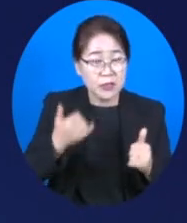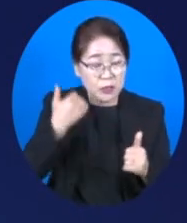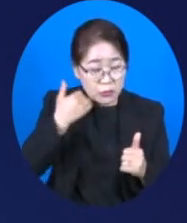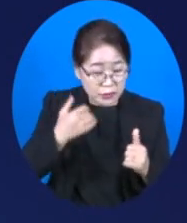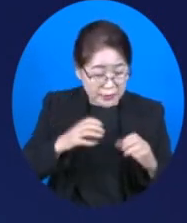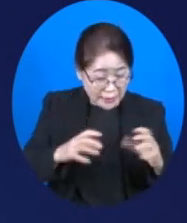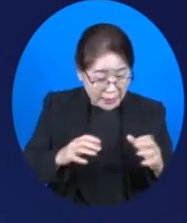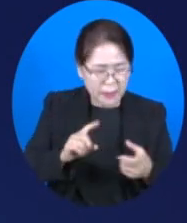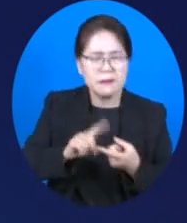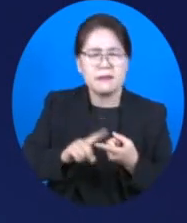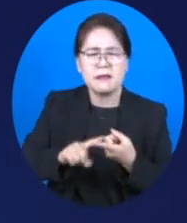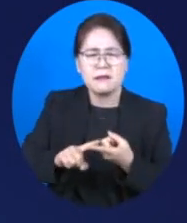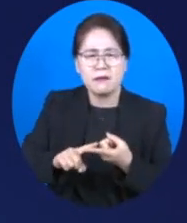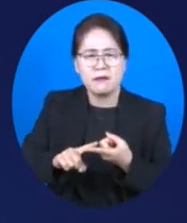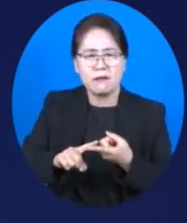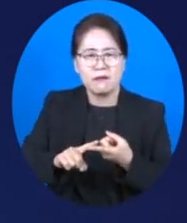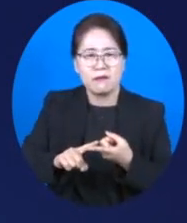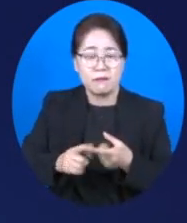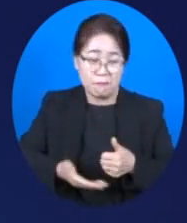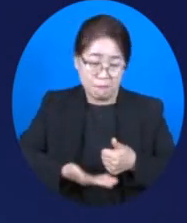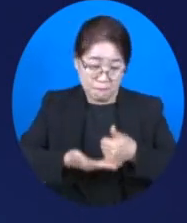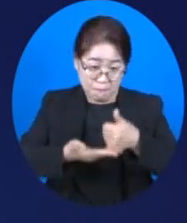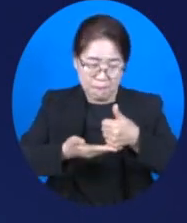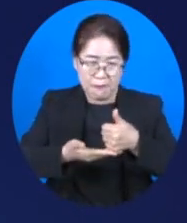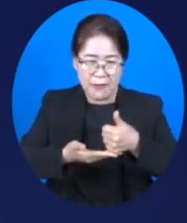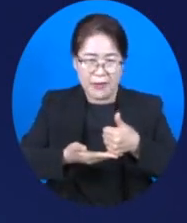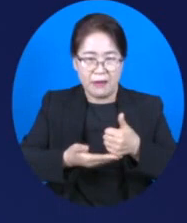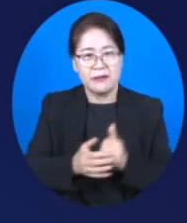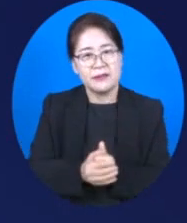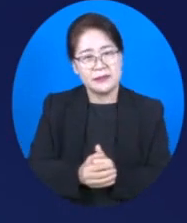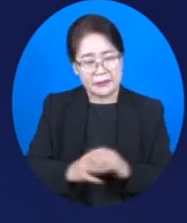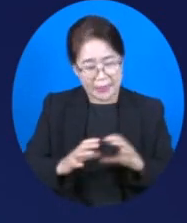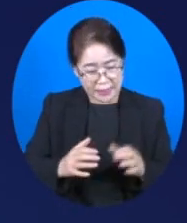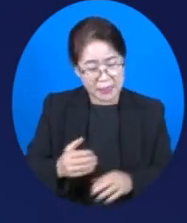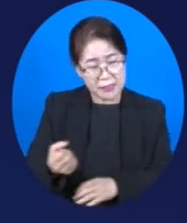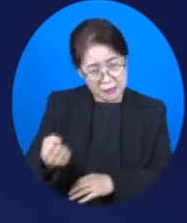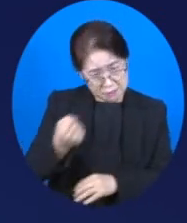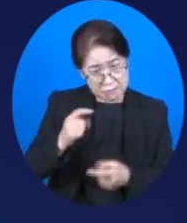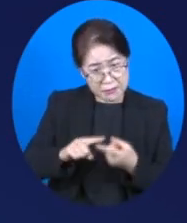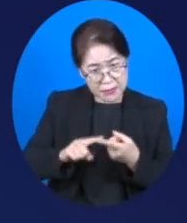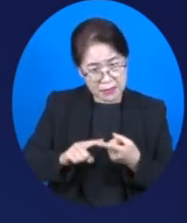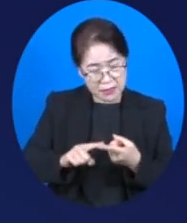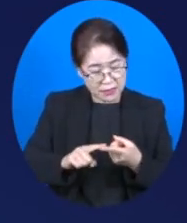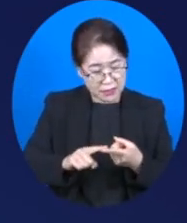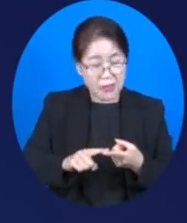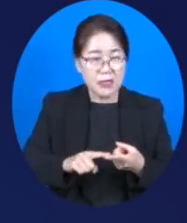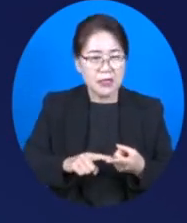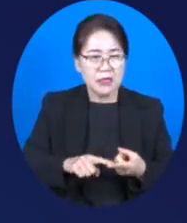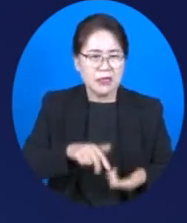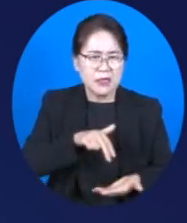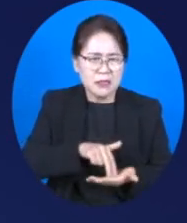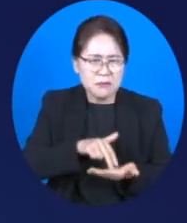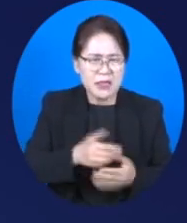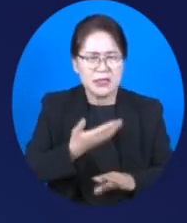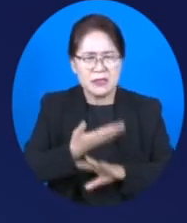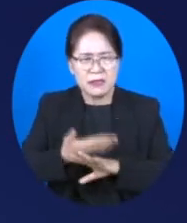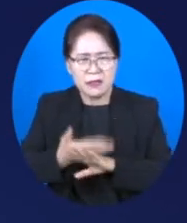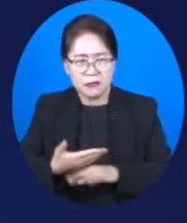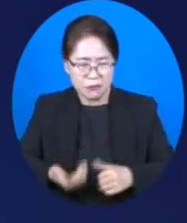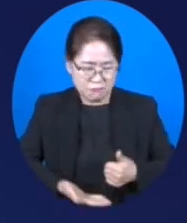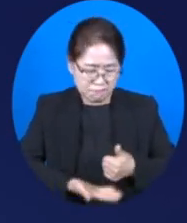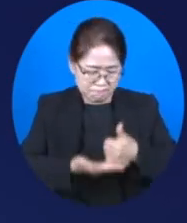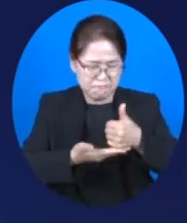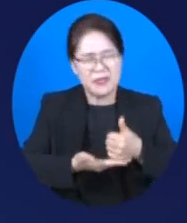어떤 나라냐에 따라서, 그 국력에 따라서 그 신분이 다르고 대우가 다르다라고